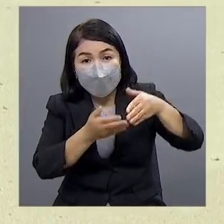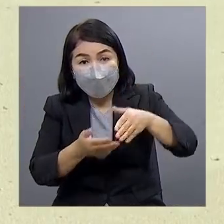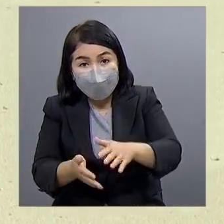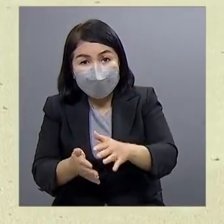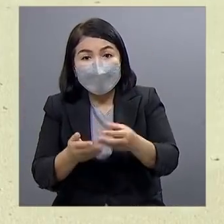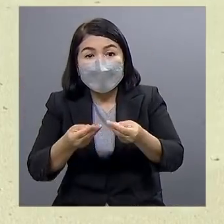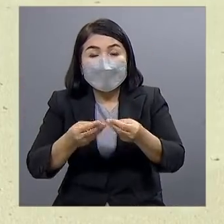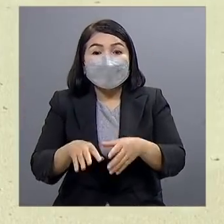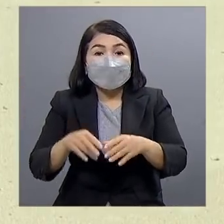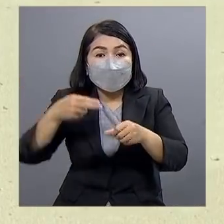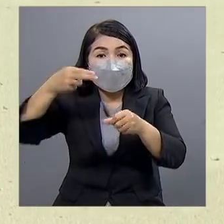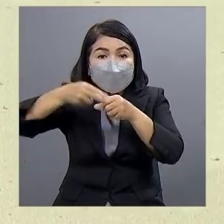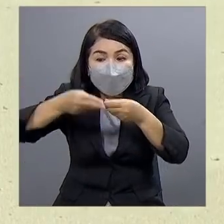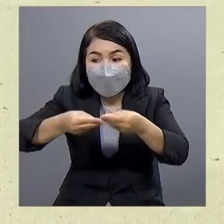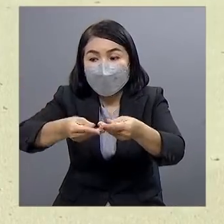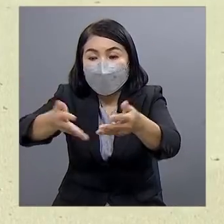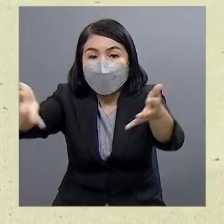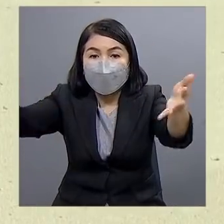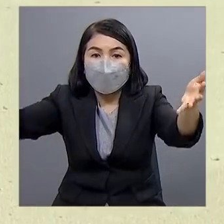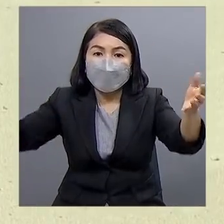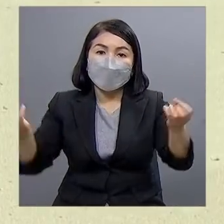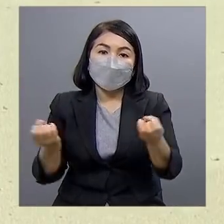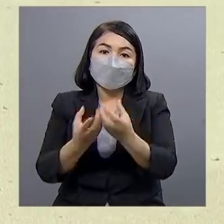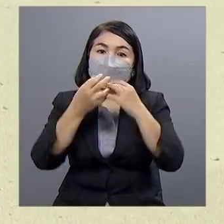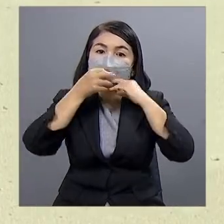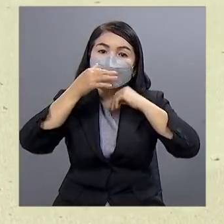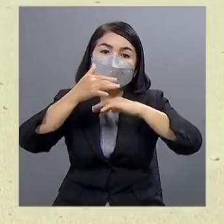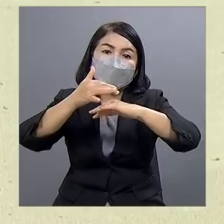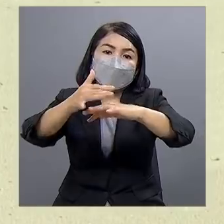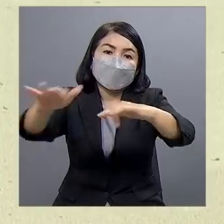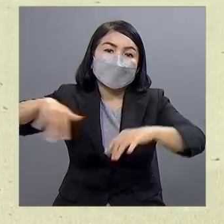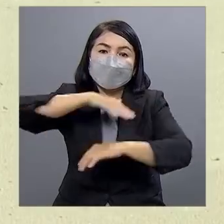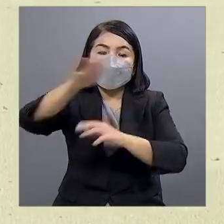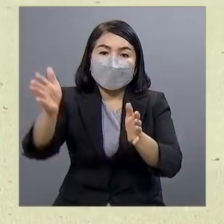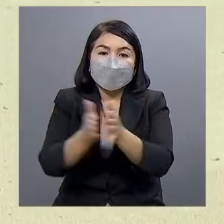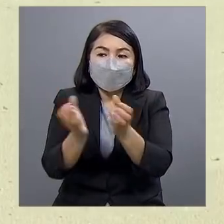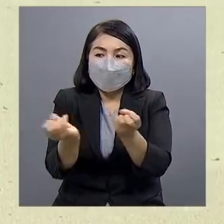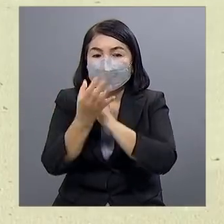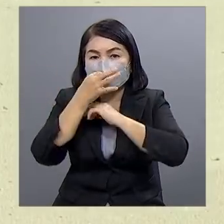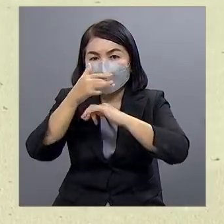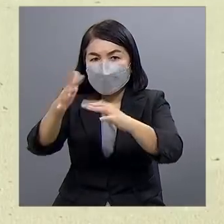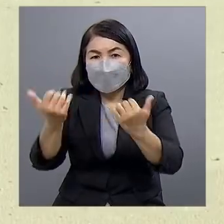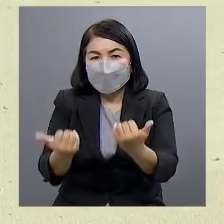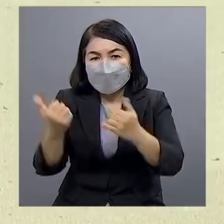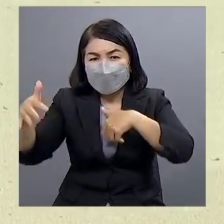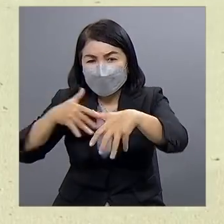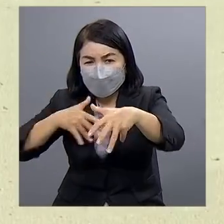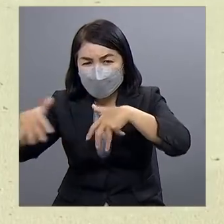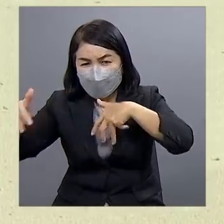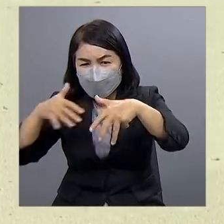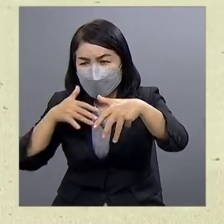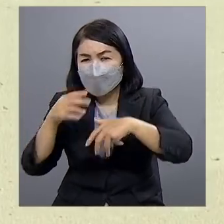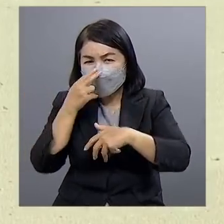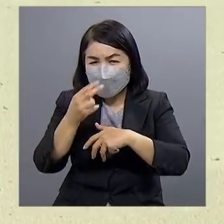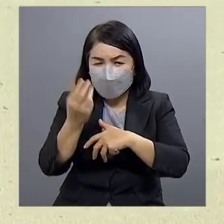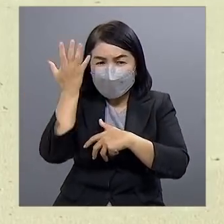ทบที่จะเกิดขึ้นจากการแพร่กระจายของน้ำมันค่อนข้างมากนะครับทำให้ประชาชนในพื้นที่มีความกังวลต่อเหตุ